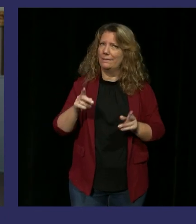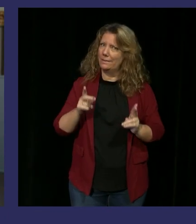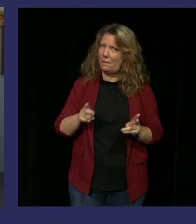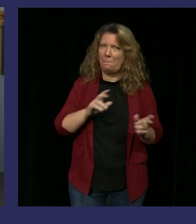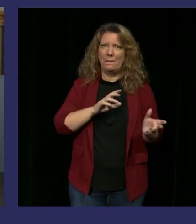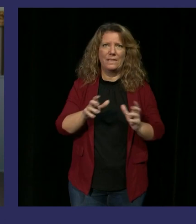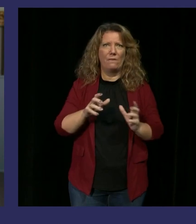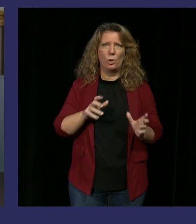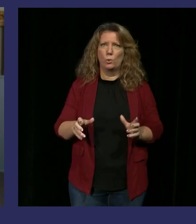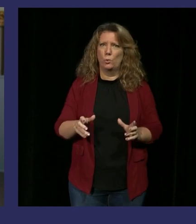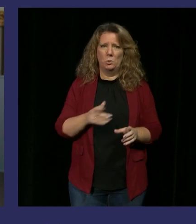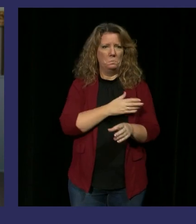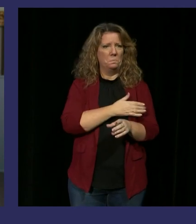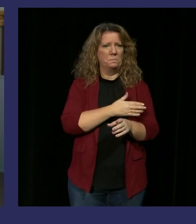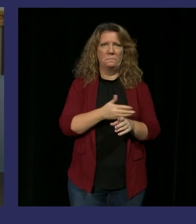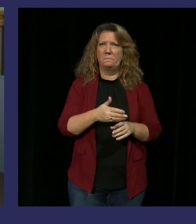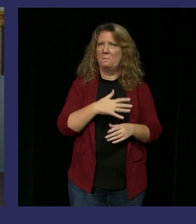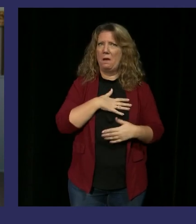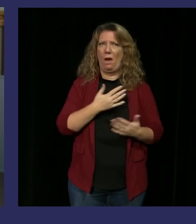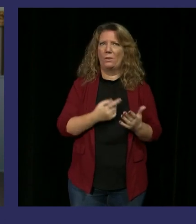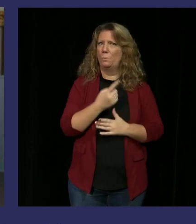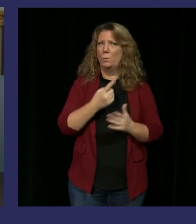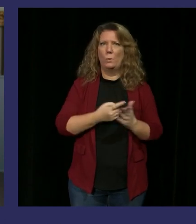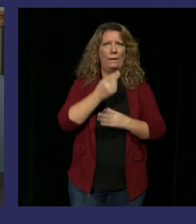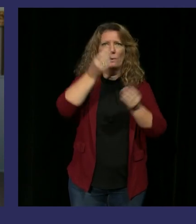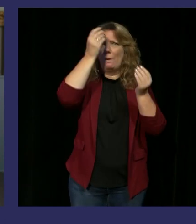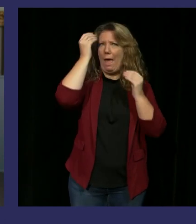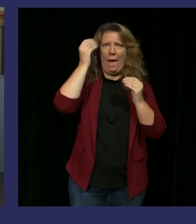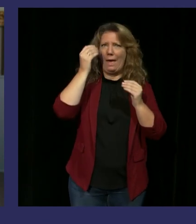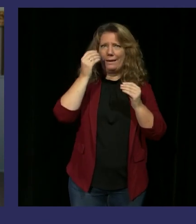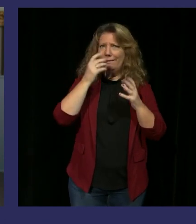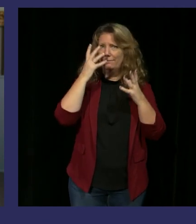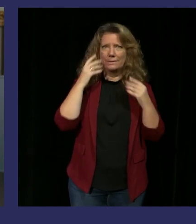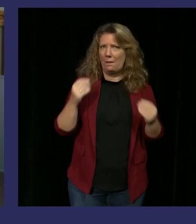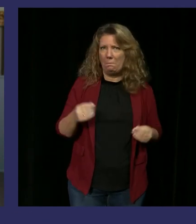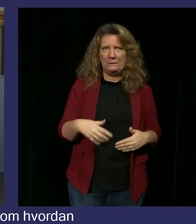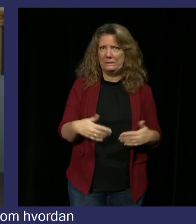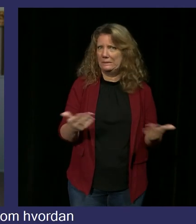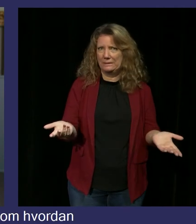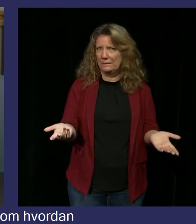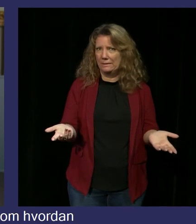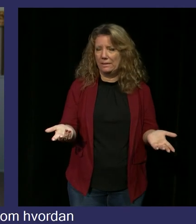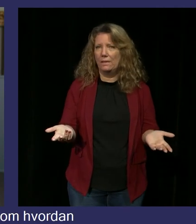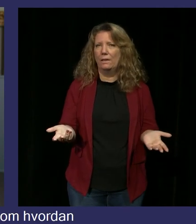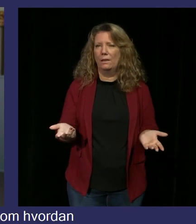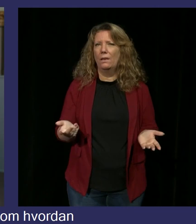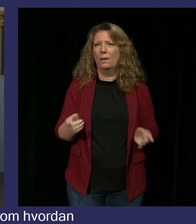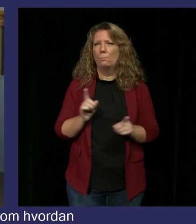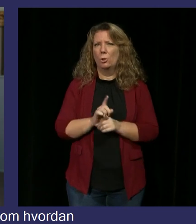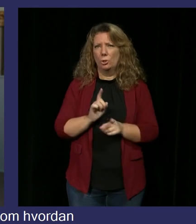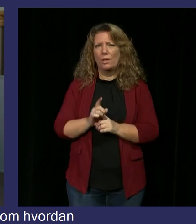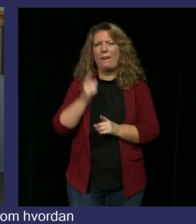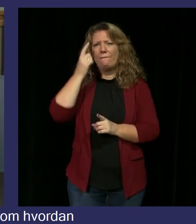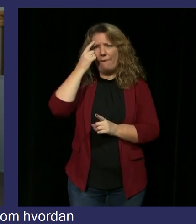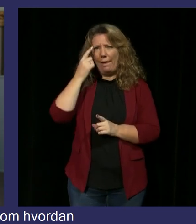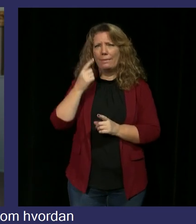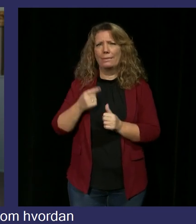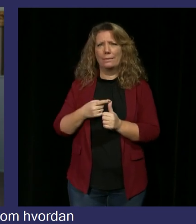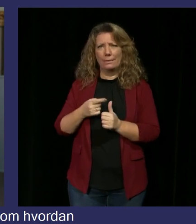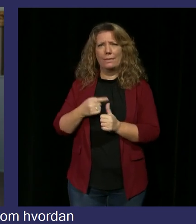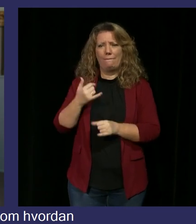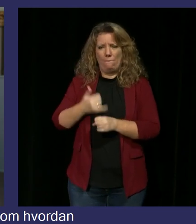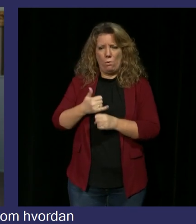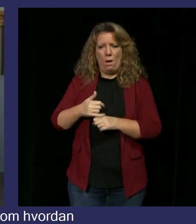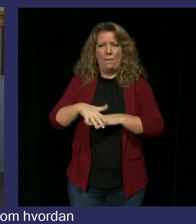de aldri har fått anledning til å lære samisk. Så jeg vet noe om det. Jeg vet noe om hvordan